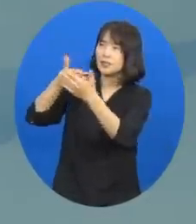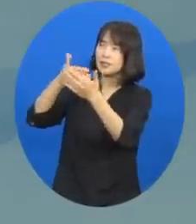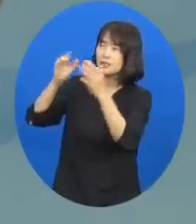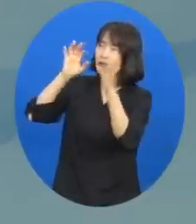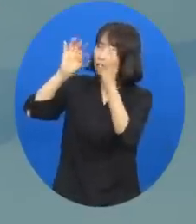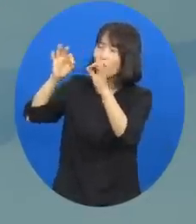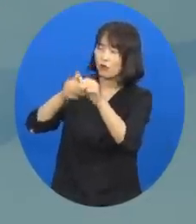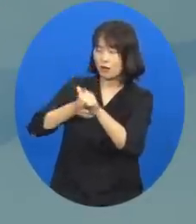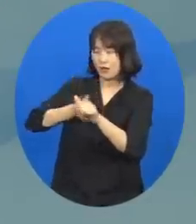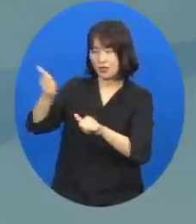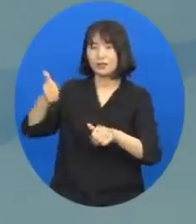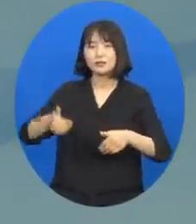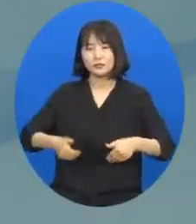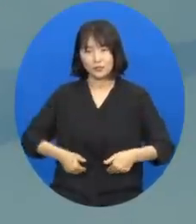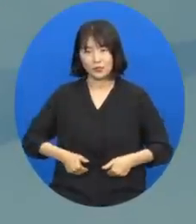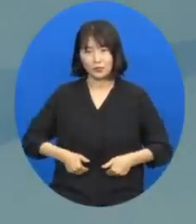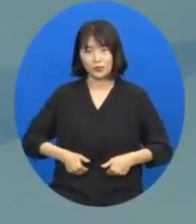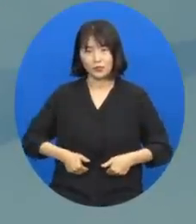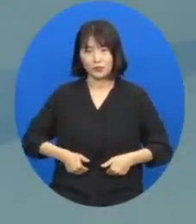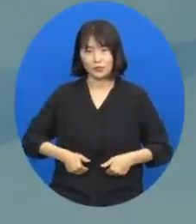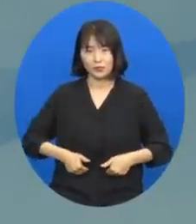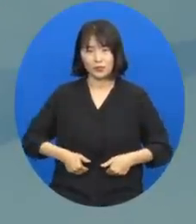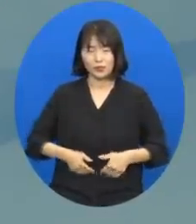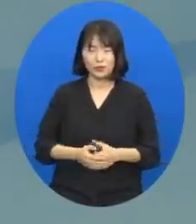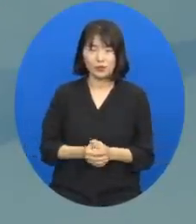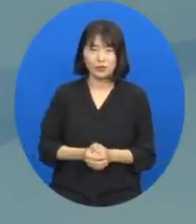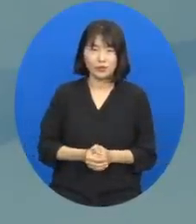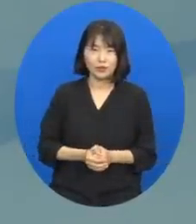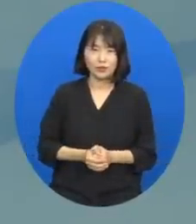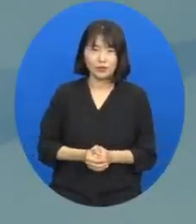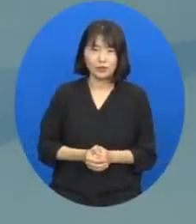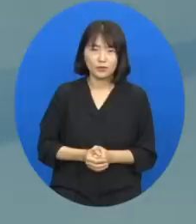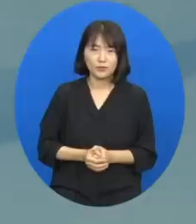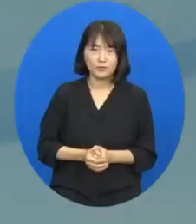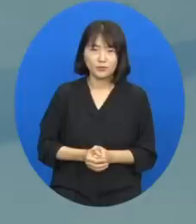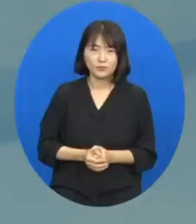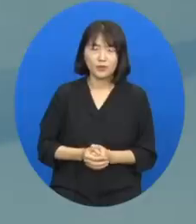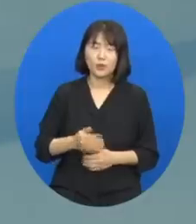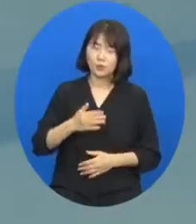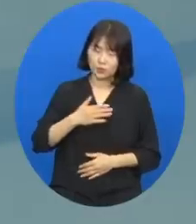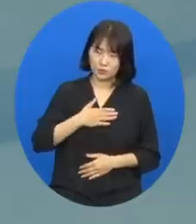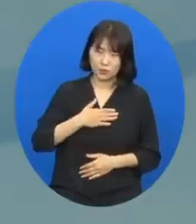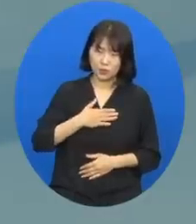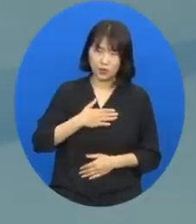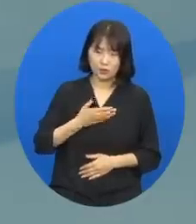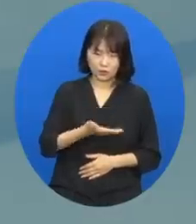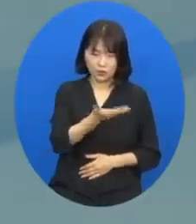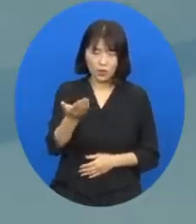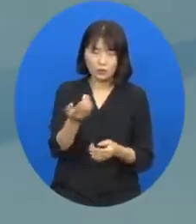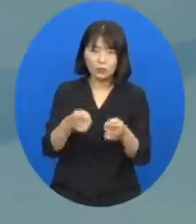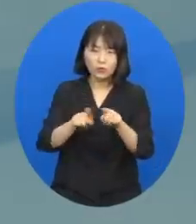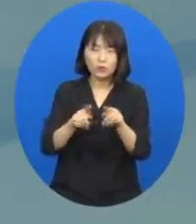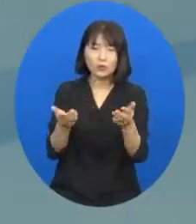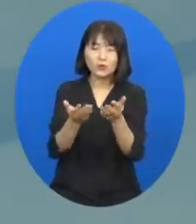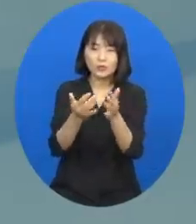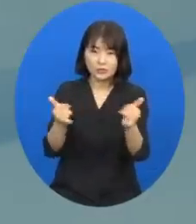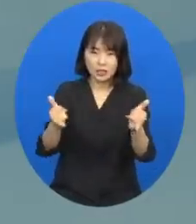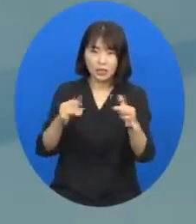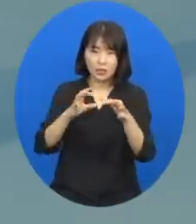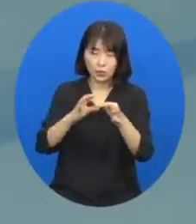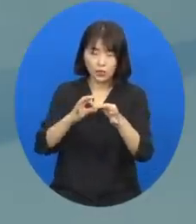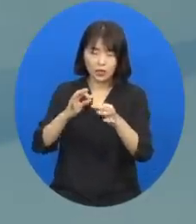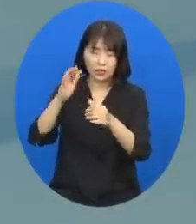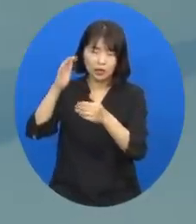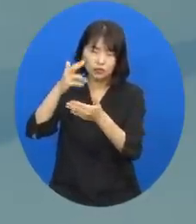또한 그 사람들 통해서 또 여러분들과 여러분들의 동역자들 통해서 정말 생각하지도 못했던 놀라운 일들을 주님께서